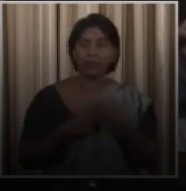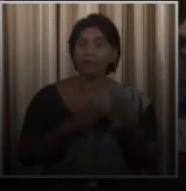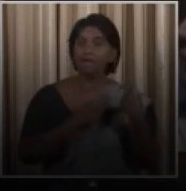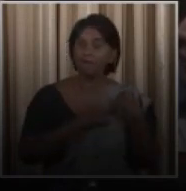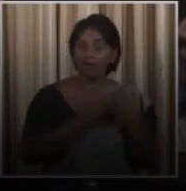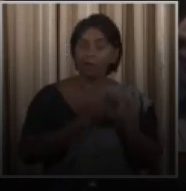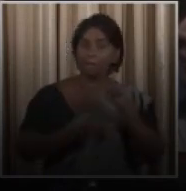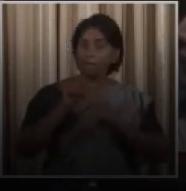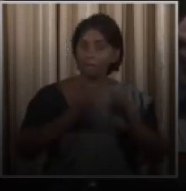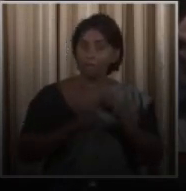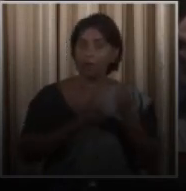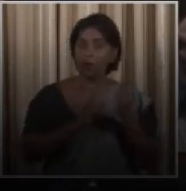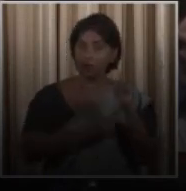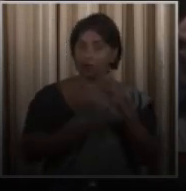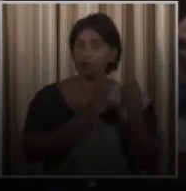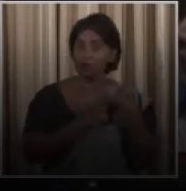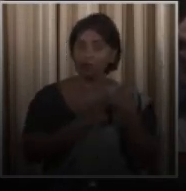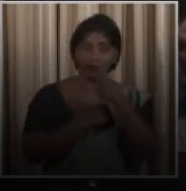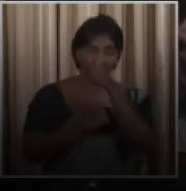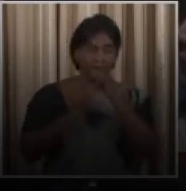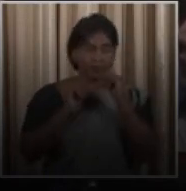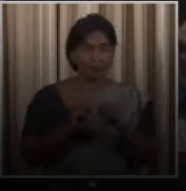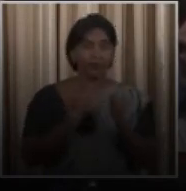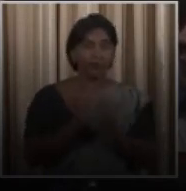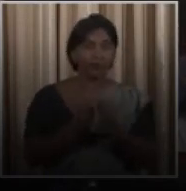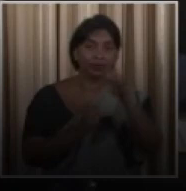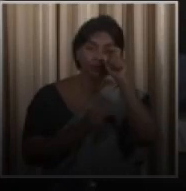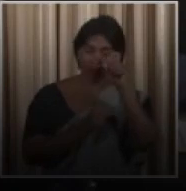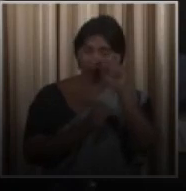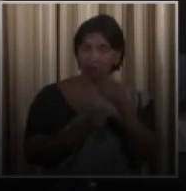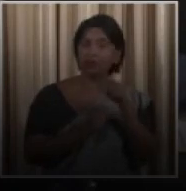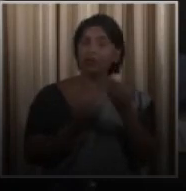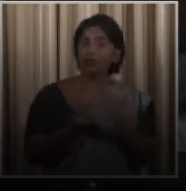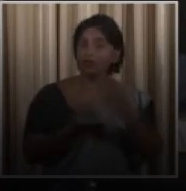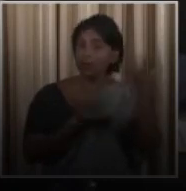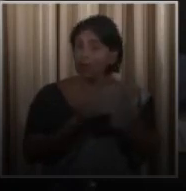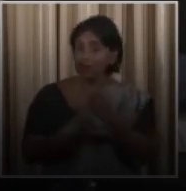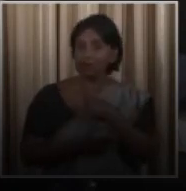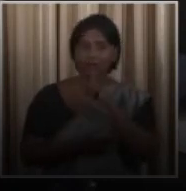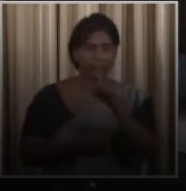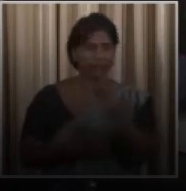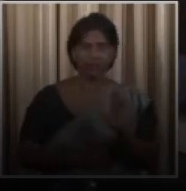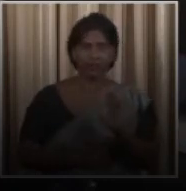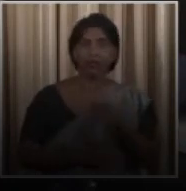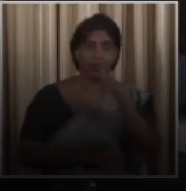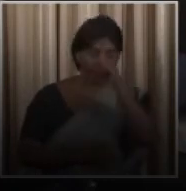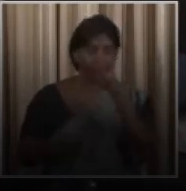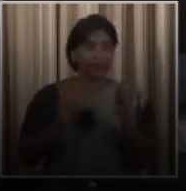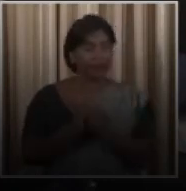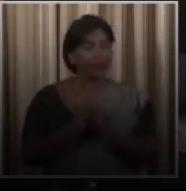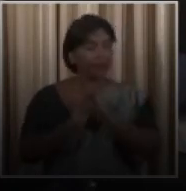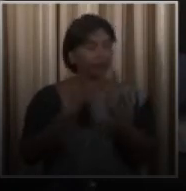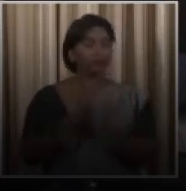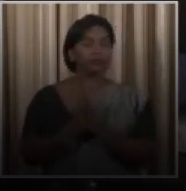වගකීම පාර්ලිමේන්තුවේ වගකීම වංචා දූෂණ වෙනකන් බලාගෙන ඉඳලා ඒවා ආපහු ගන්න කියන එක නෙවෙයි වංචා දූෂණ